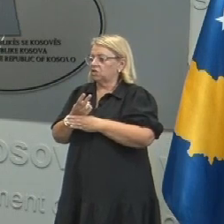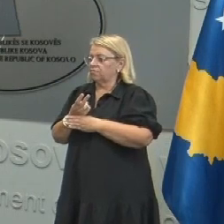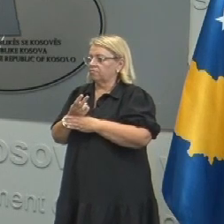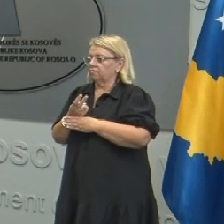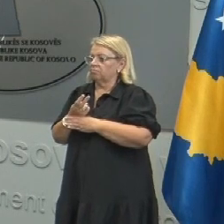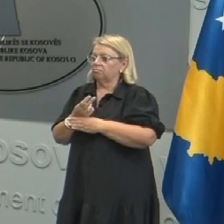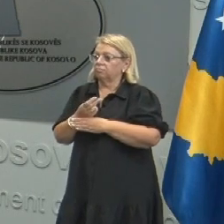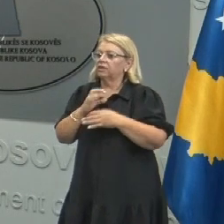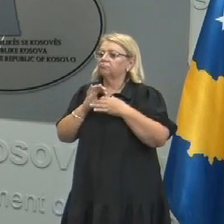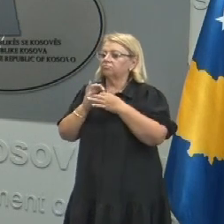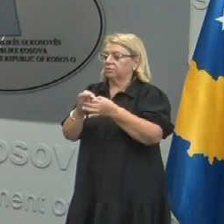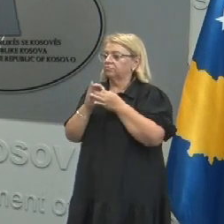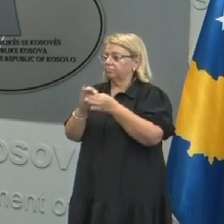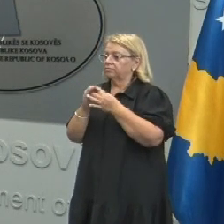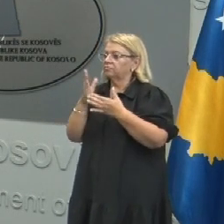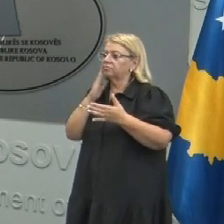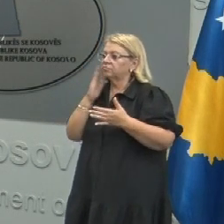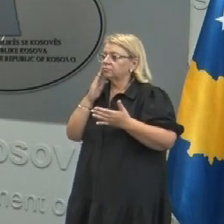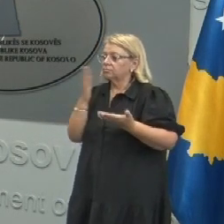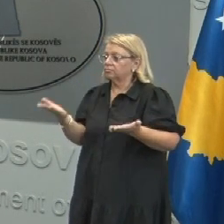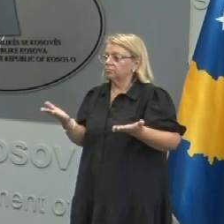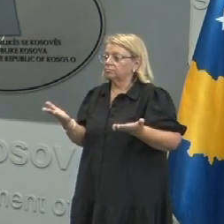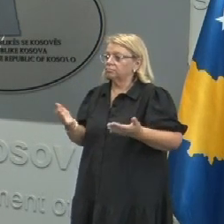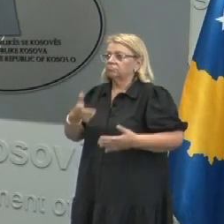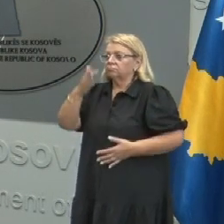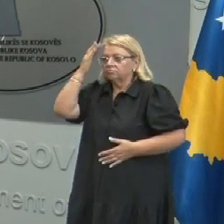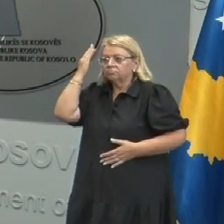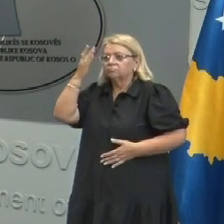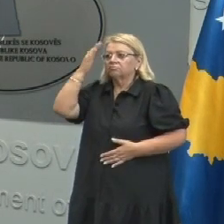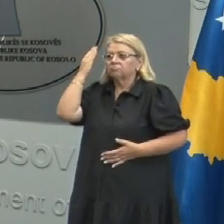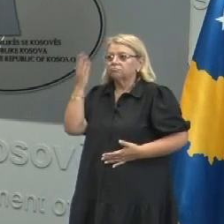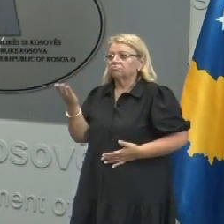Bashkuara të Amerikës dhe ndoshta pak na brengosin, themi kështu, deklaratat e tyre.